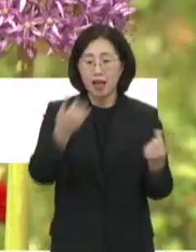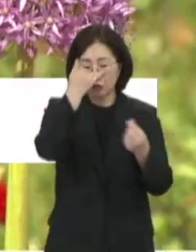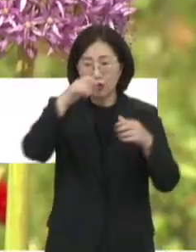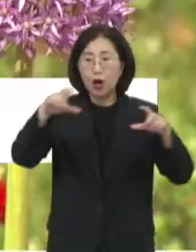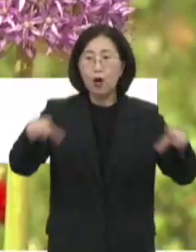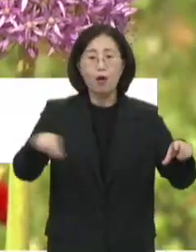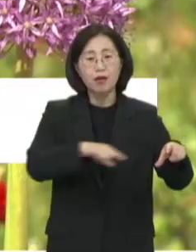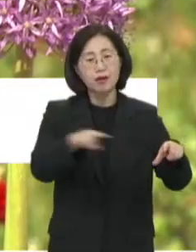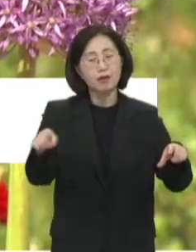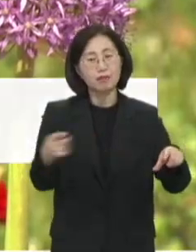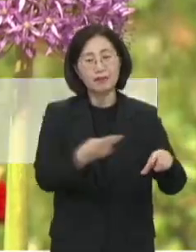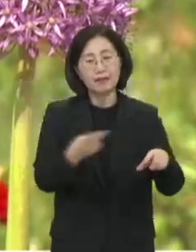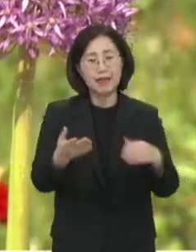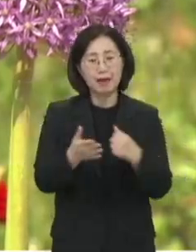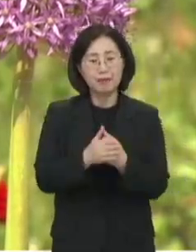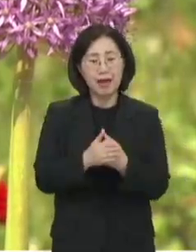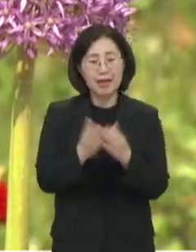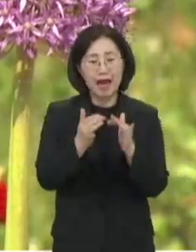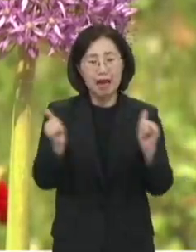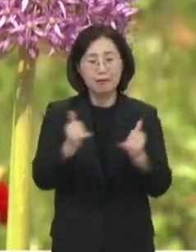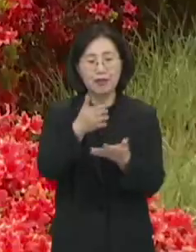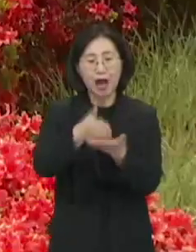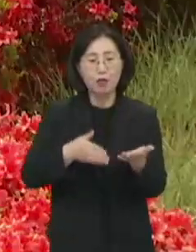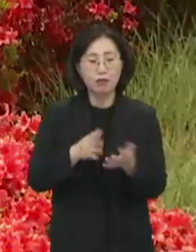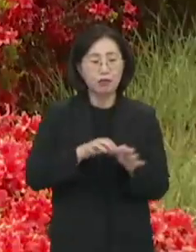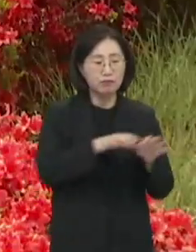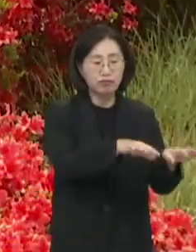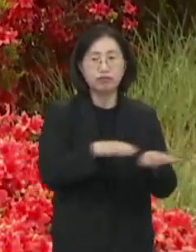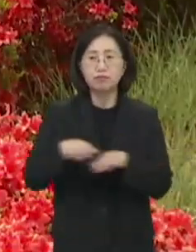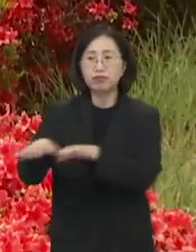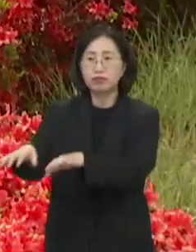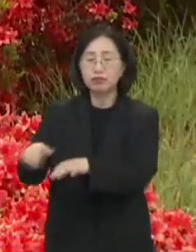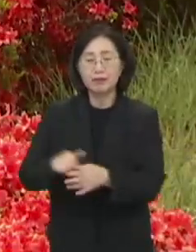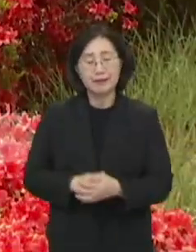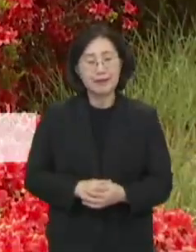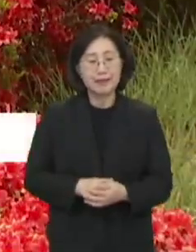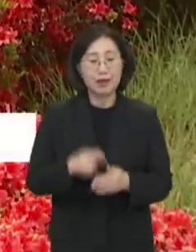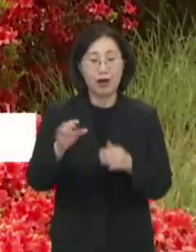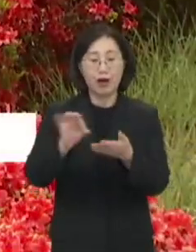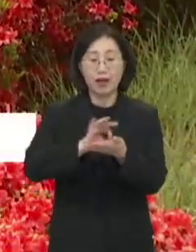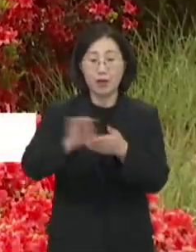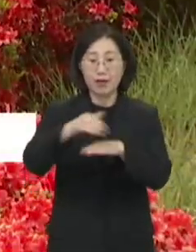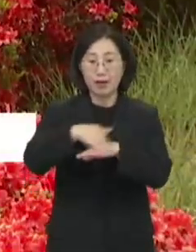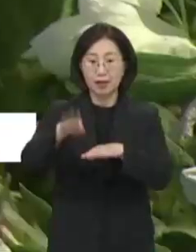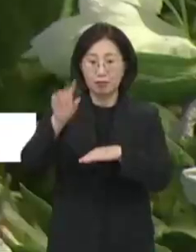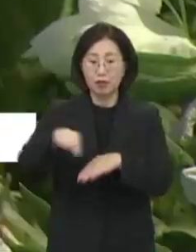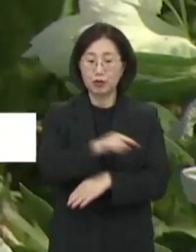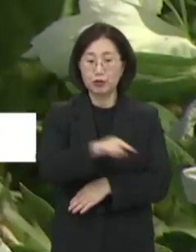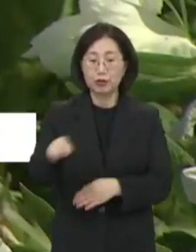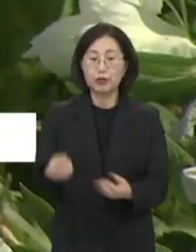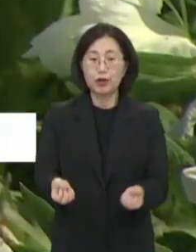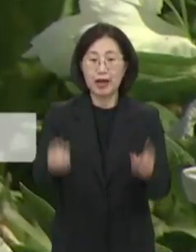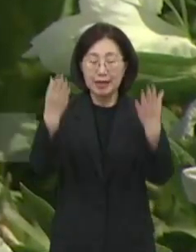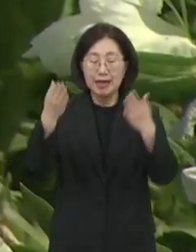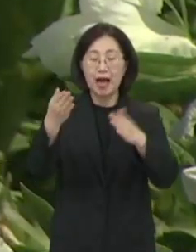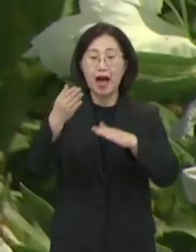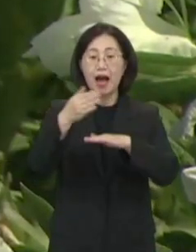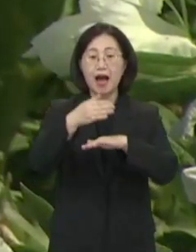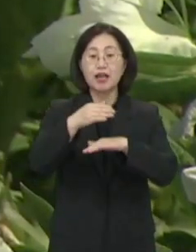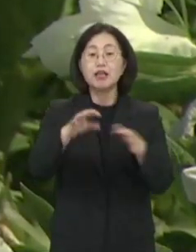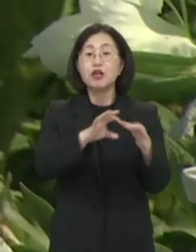경제 효과가 분산될 수 있다는 우려도 있습니다. 기재부도 이를 의식해 두 사업의 연계 방안을 구체화하라고 주문한